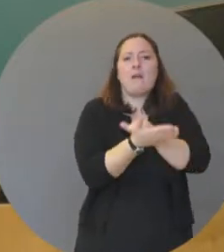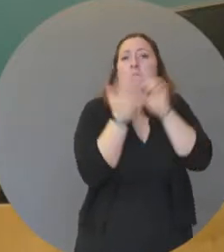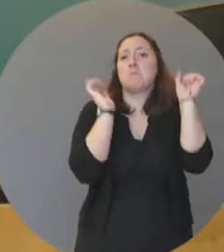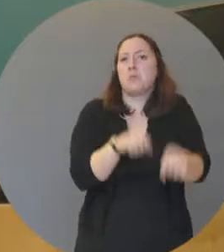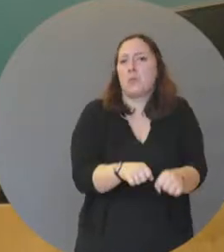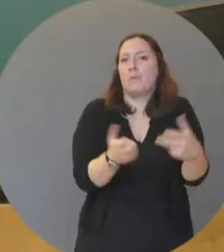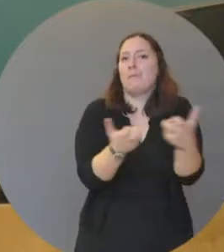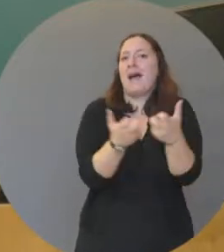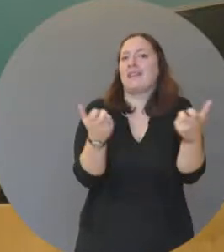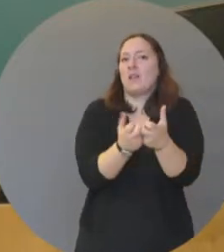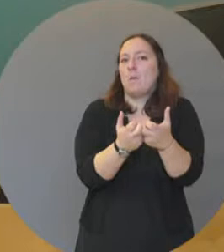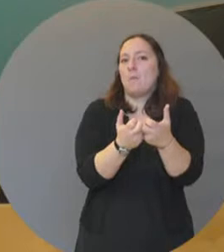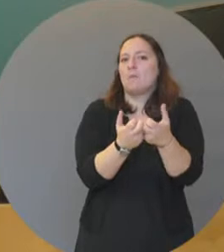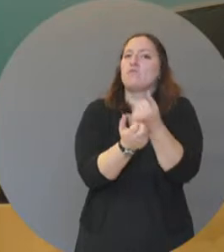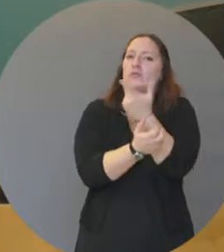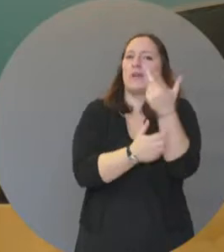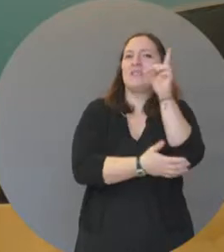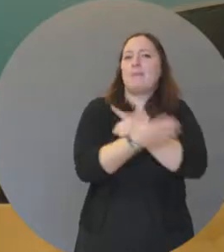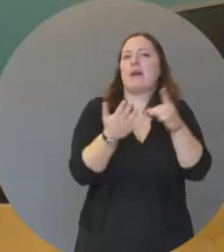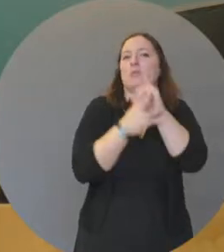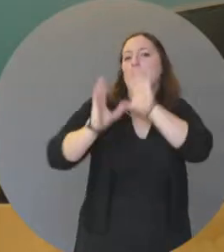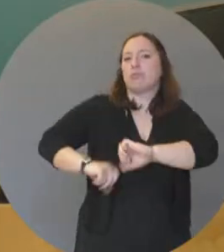Maine-et-Loire hautef